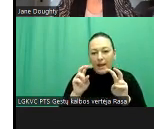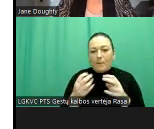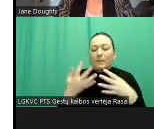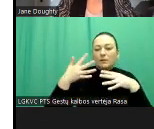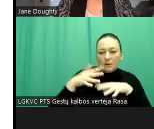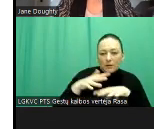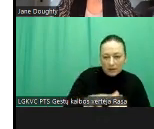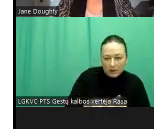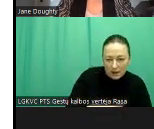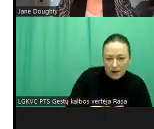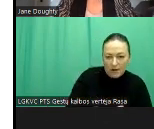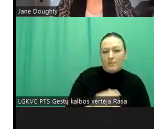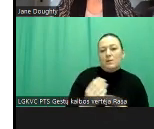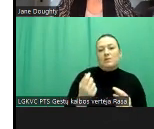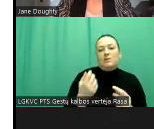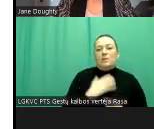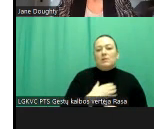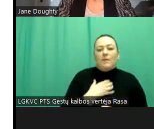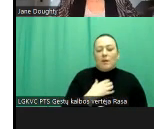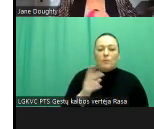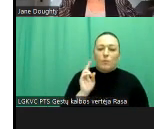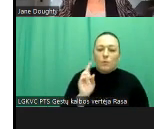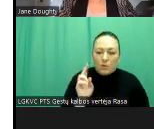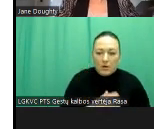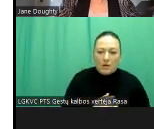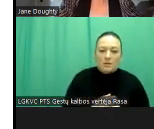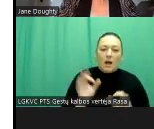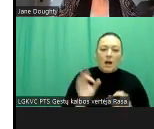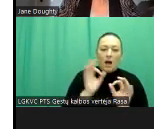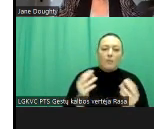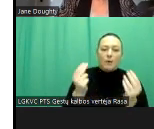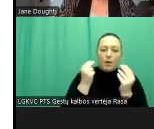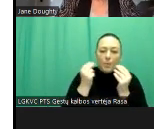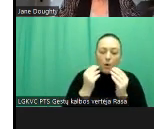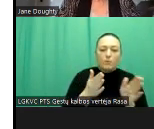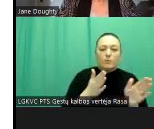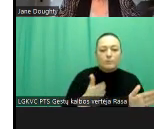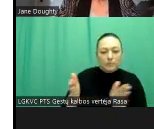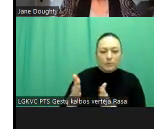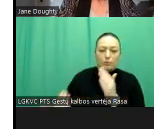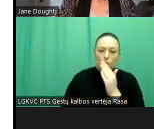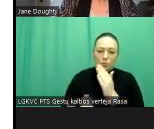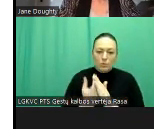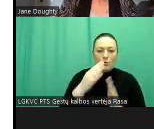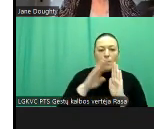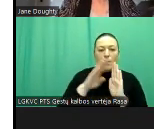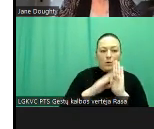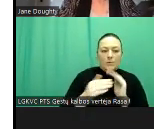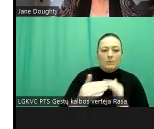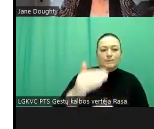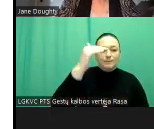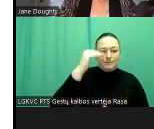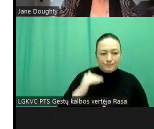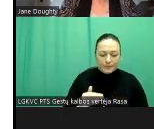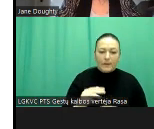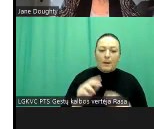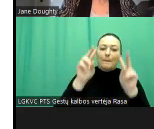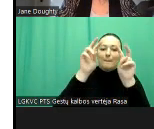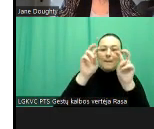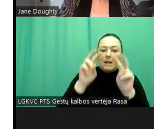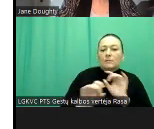integravimą ir to integravimo principus. Taip pat kalbėsime apie dalykų nuseklumą jūsų naujoje programoje. Toliau analizuosime